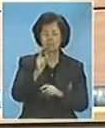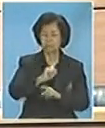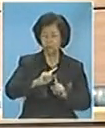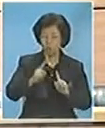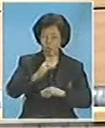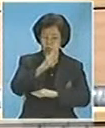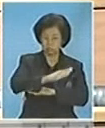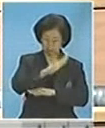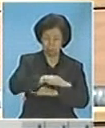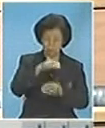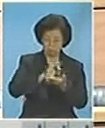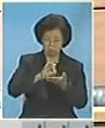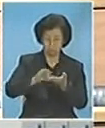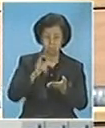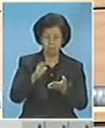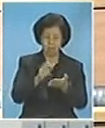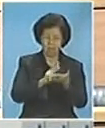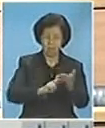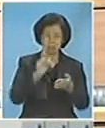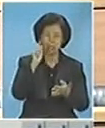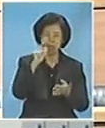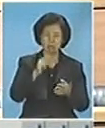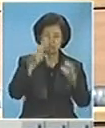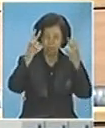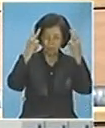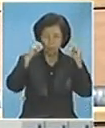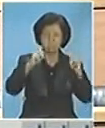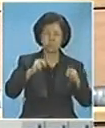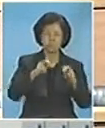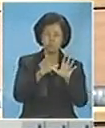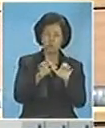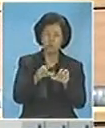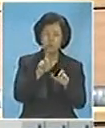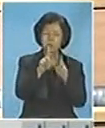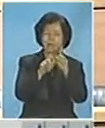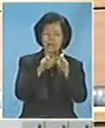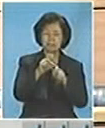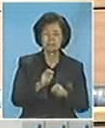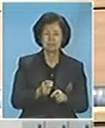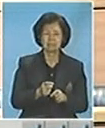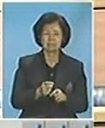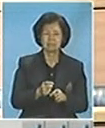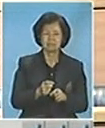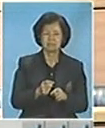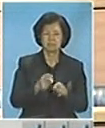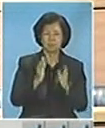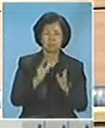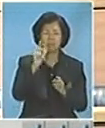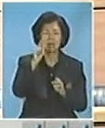าวท่านนายกยิ่งลักษณ์ชินวัตรถามนักข่าวว่าไหนอะแบ่งผ